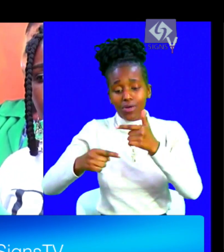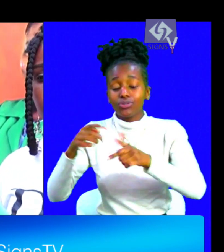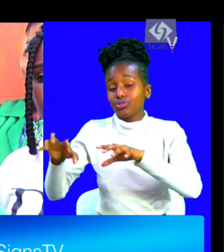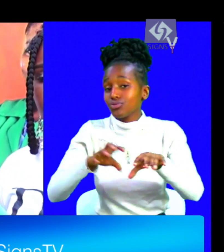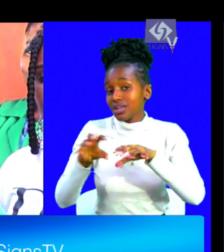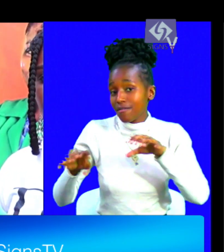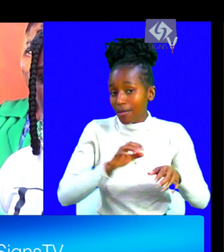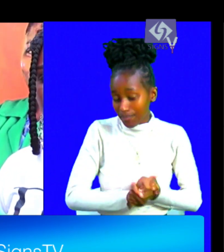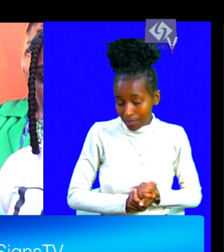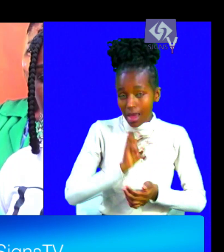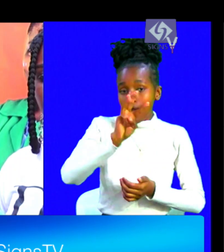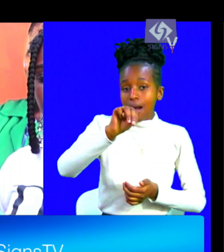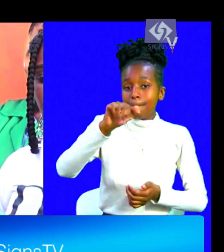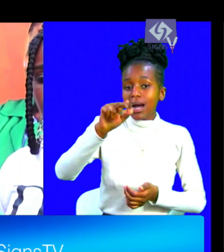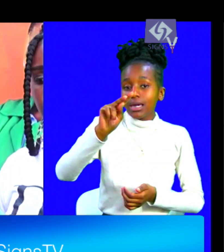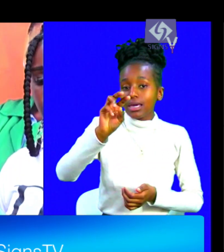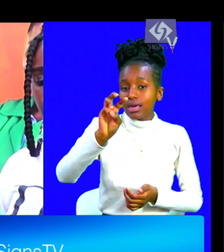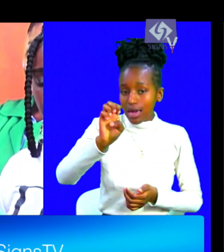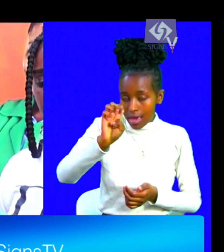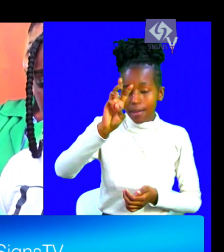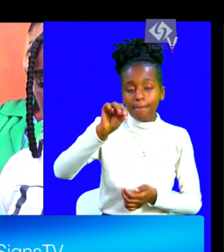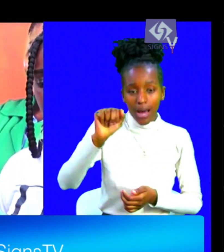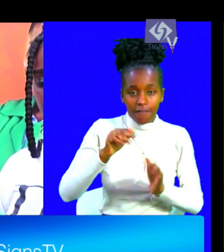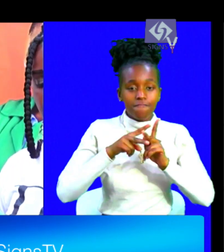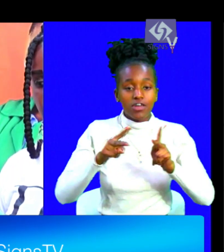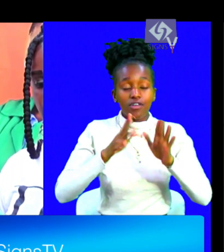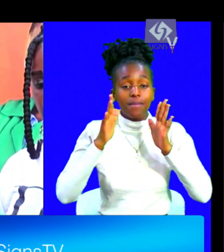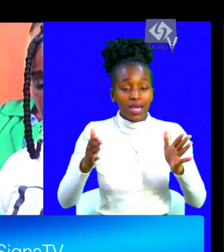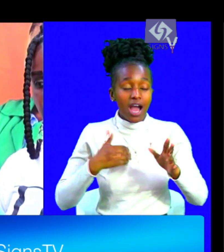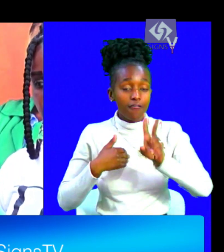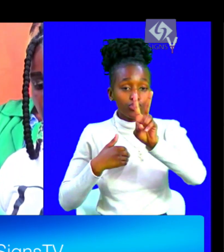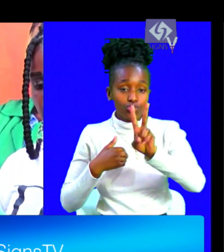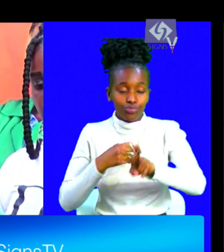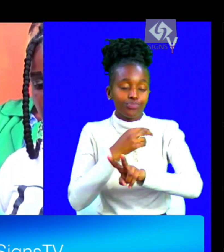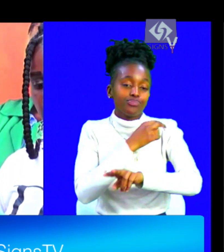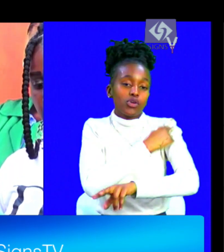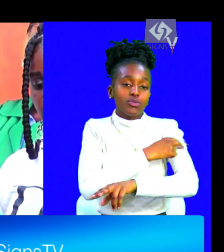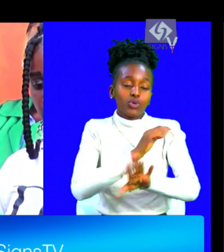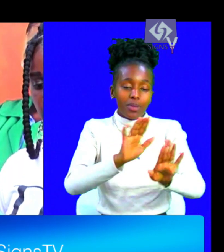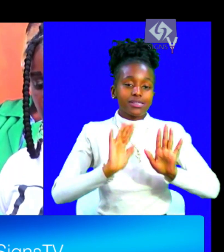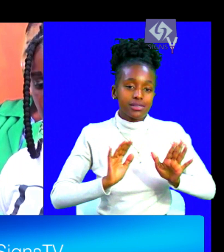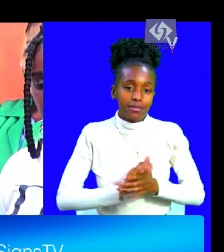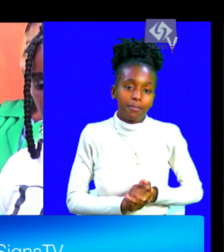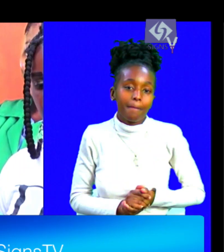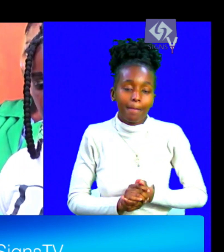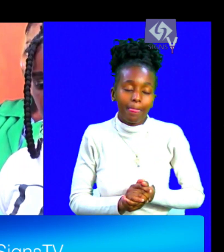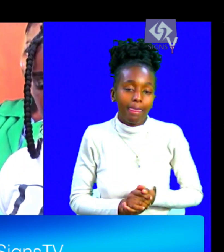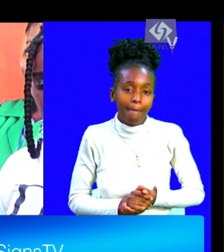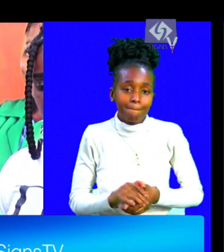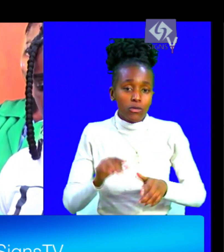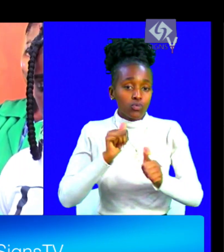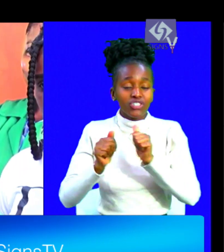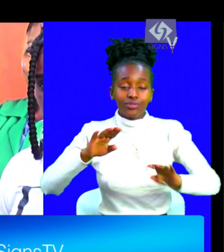Iko na only the 2 functional facilities ambao ukiangalia population ya Makima na zile facilities ziko pale haijatosha